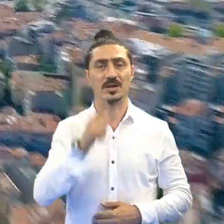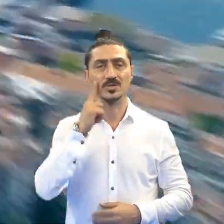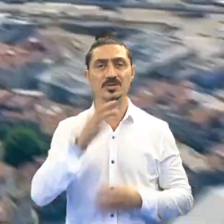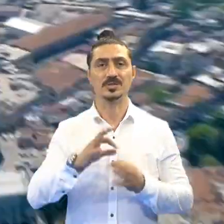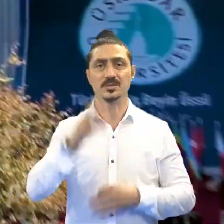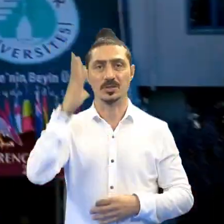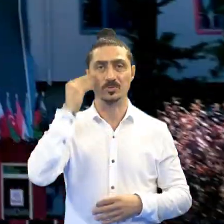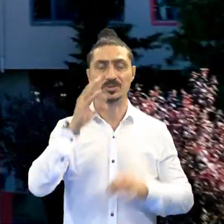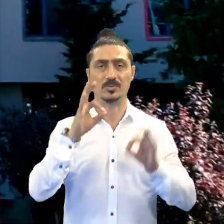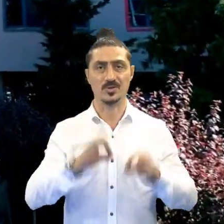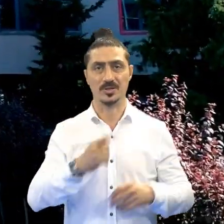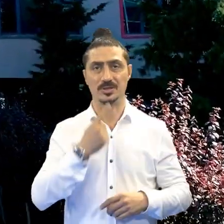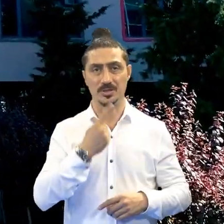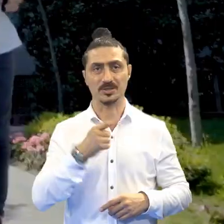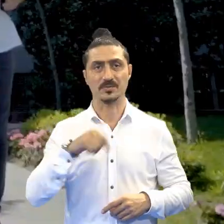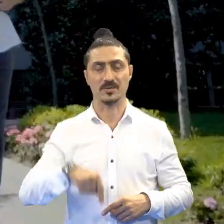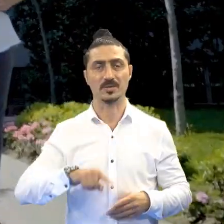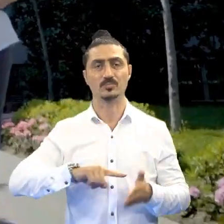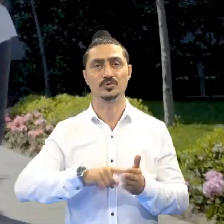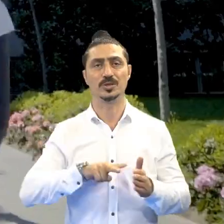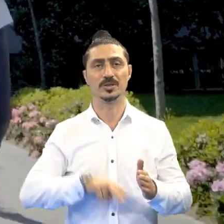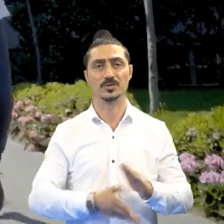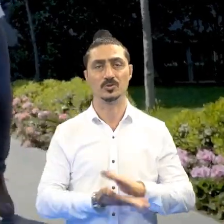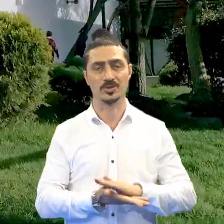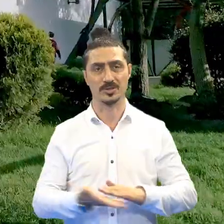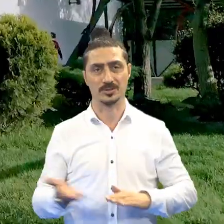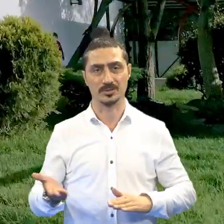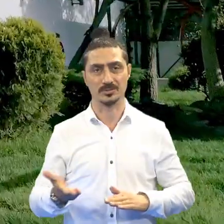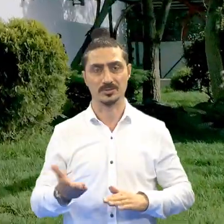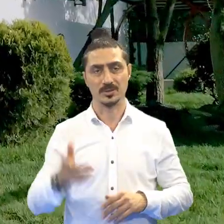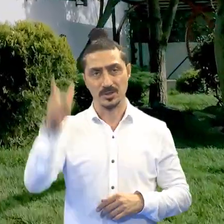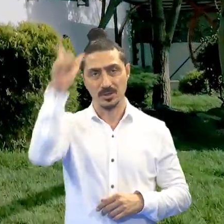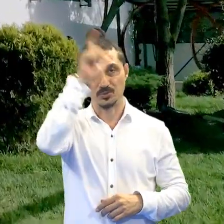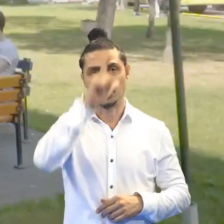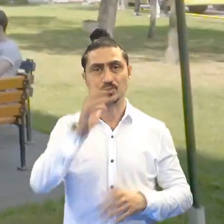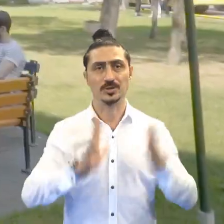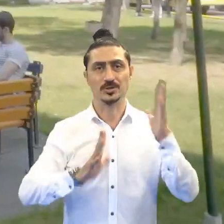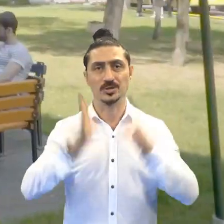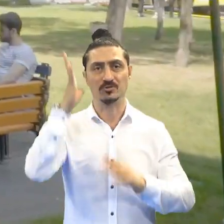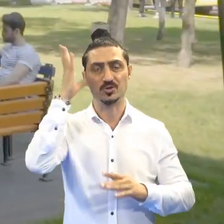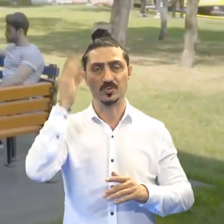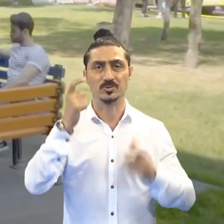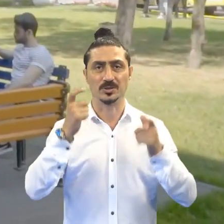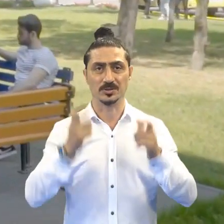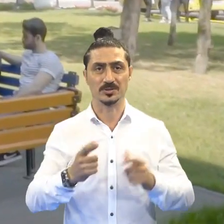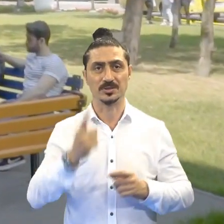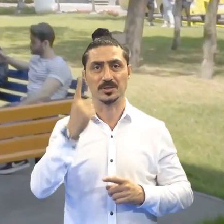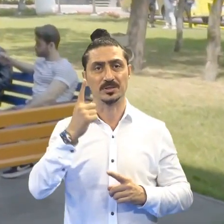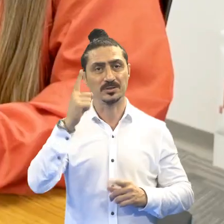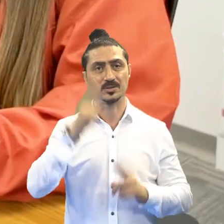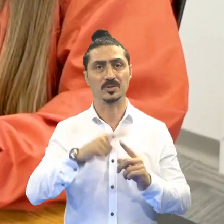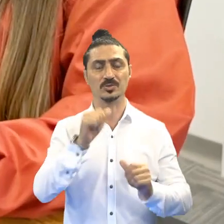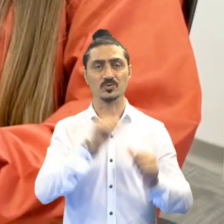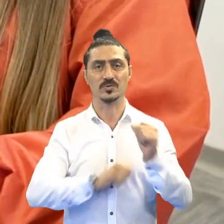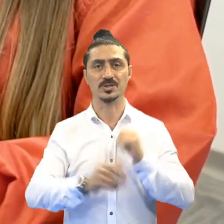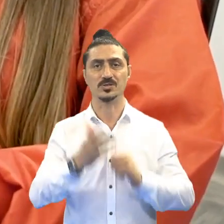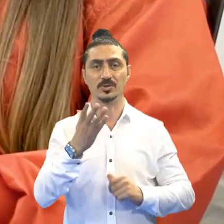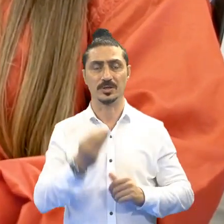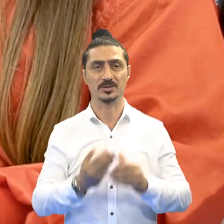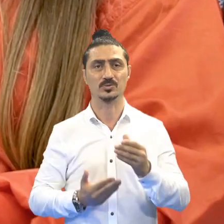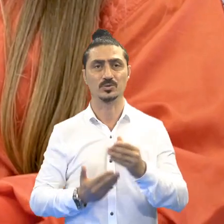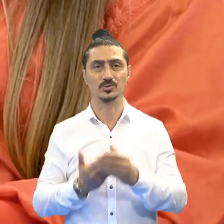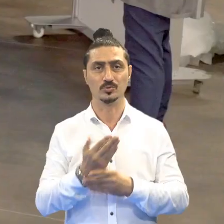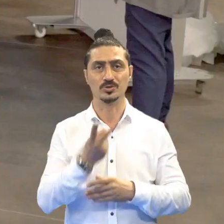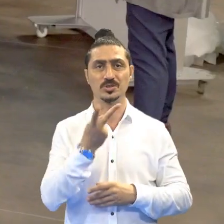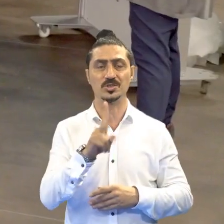Biz her şey insanı anlamakla başlar dedik ve bu gayeyle yola çıktık. Türkiye'nin davranış bilimleri